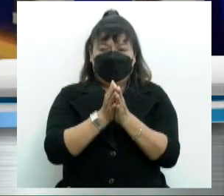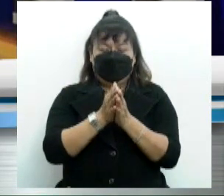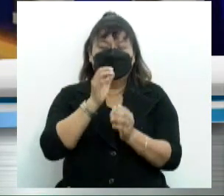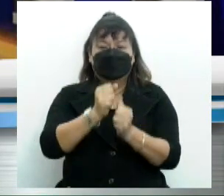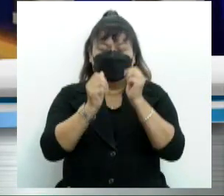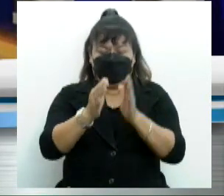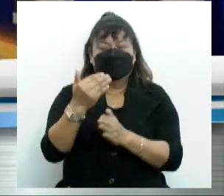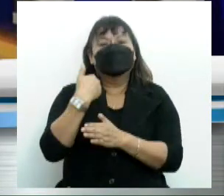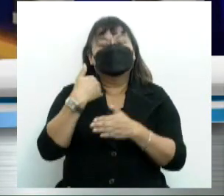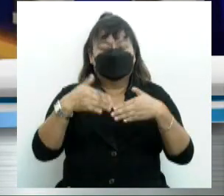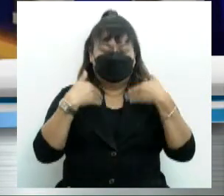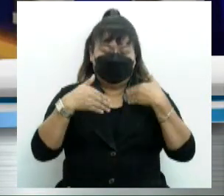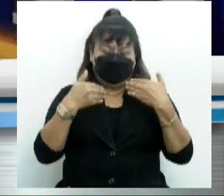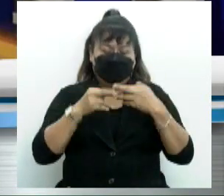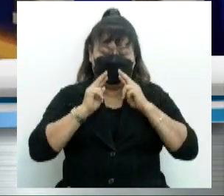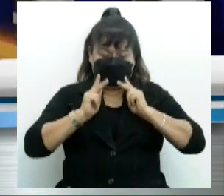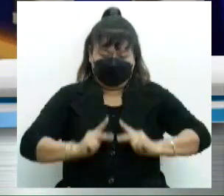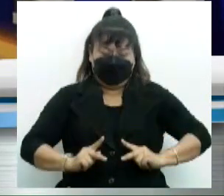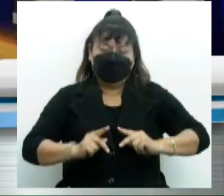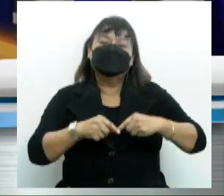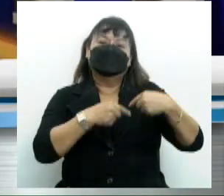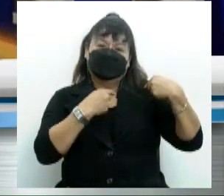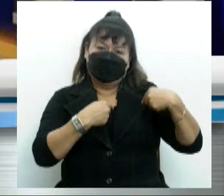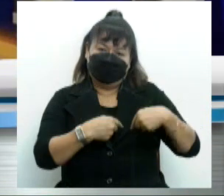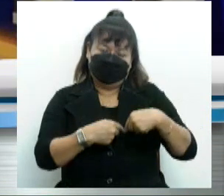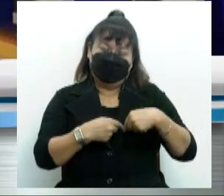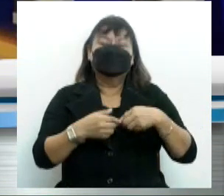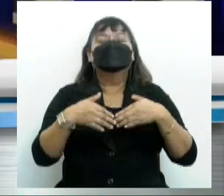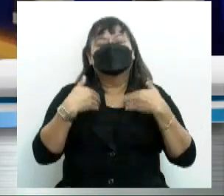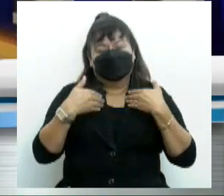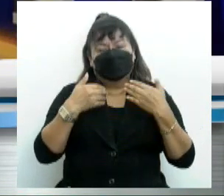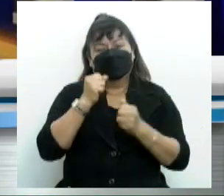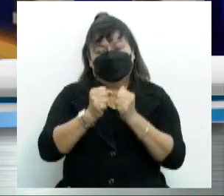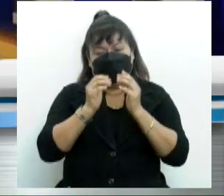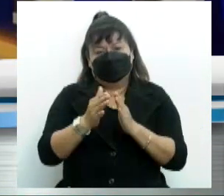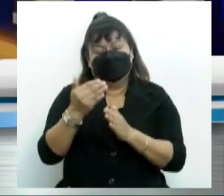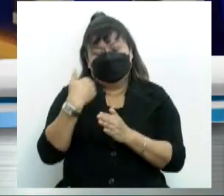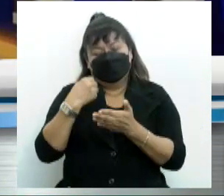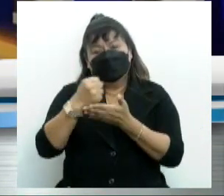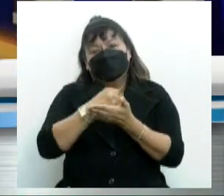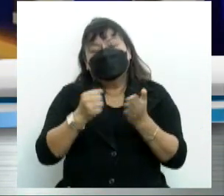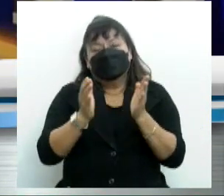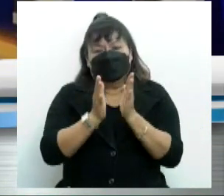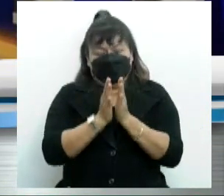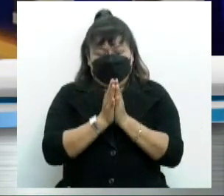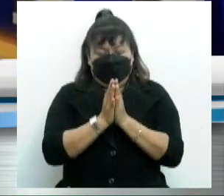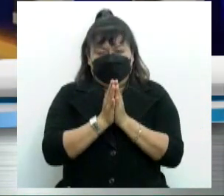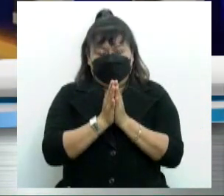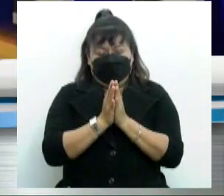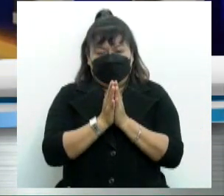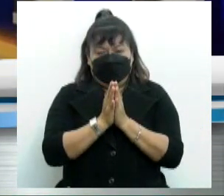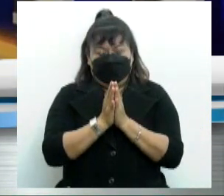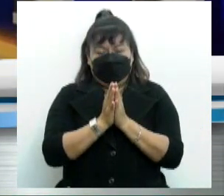ทุกคนมีความสุขกายสุขใจนะครับนั่นก็หมายความว่าทุกคนต้องมีส่วนร่วมทุกคน